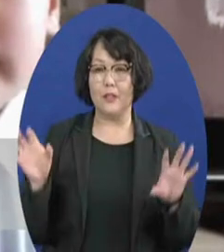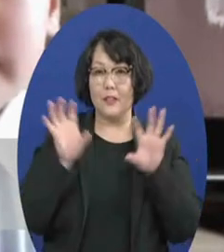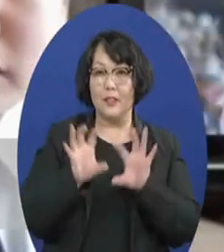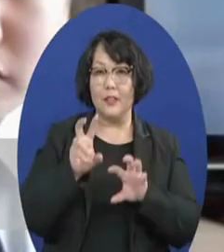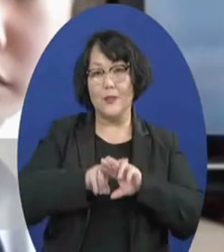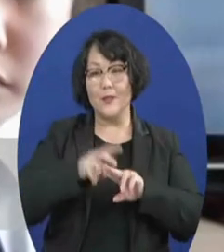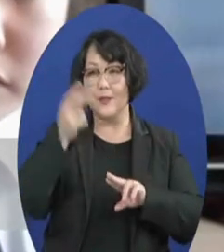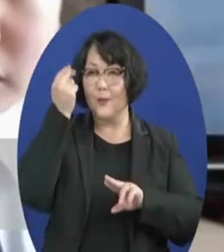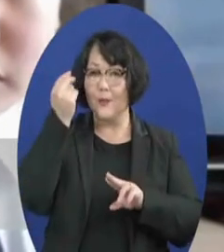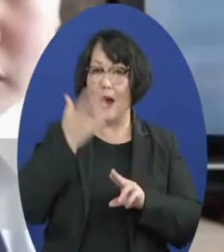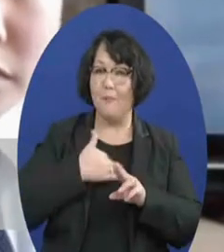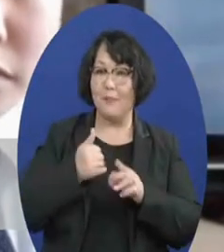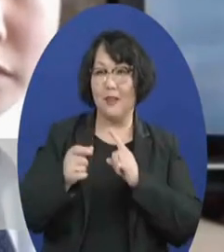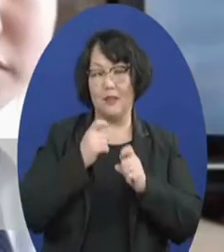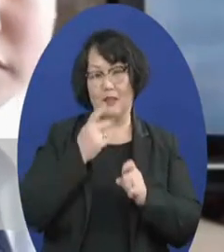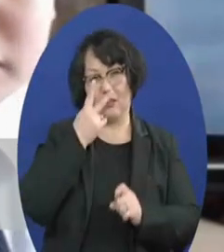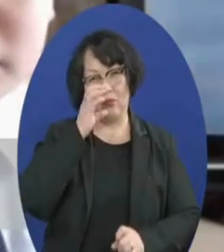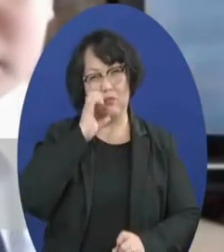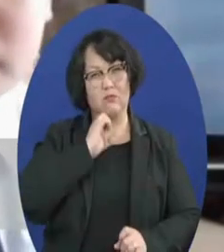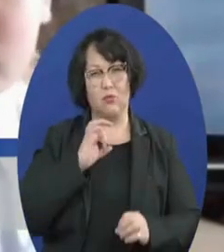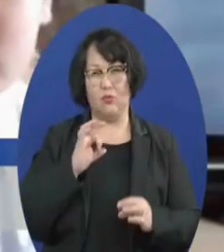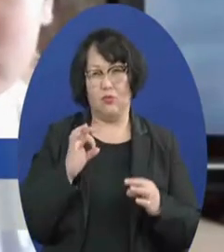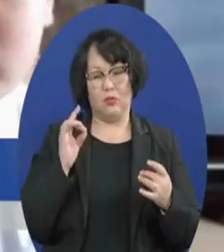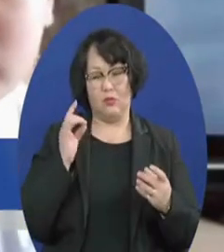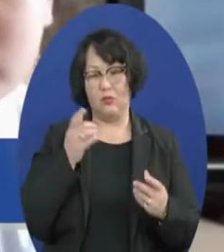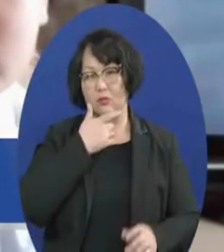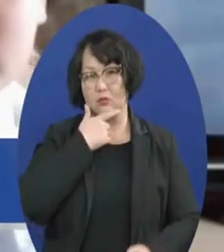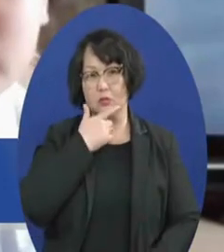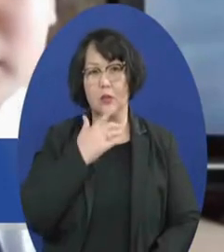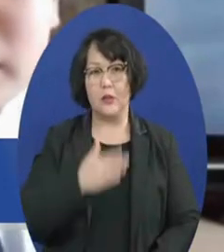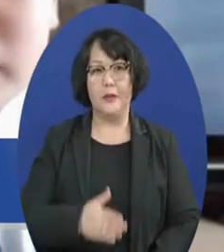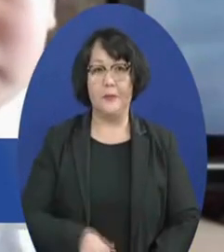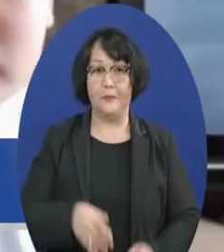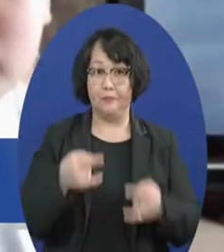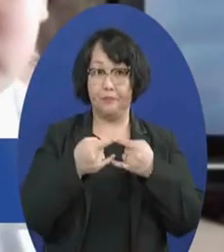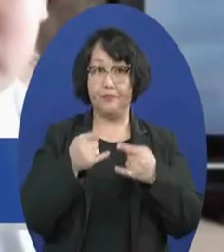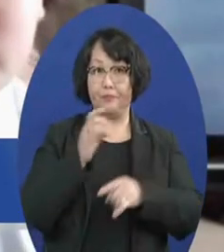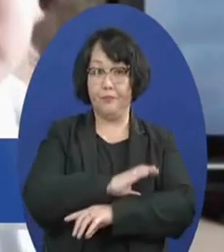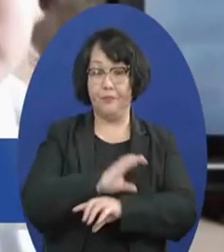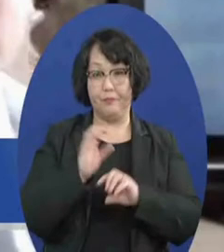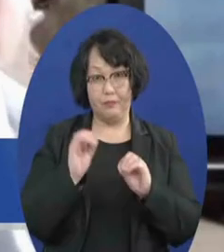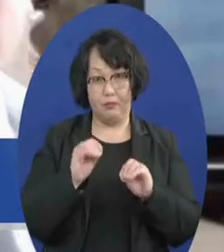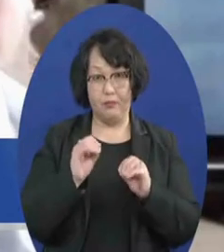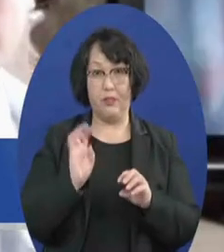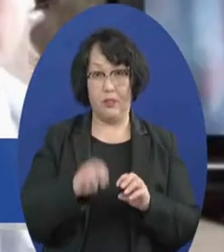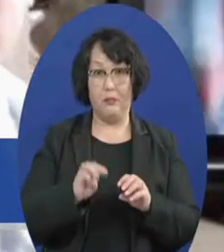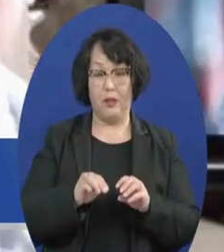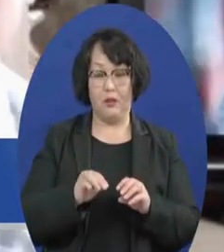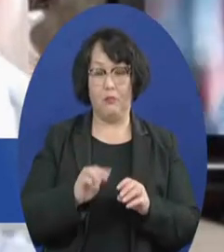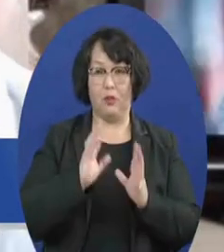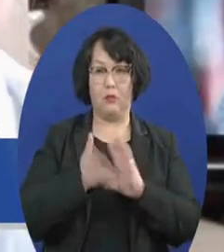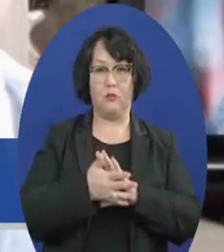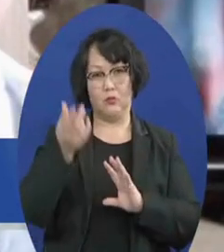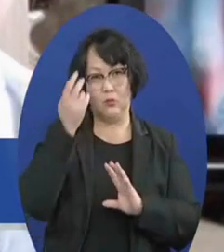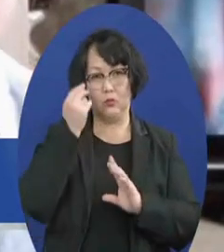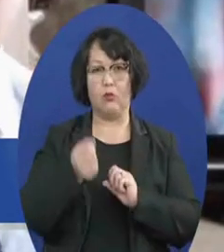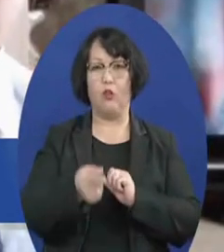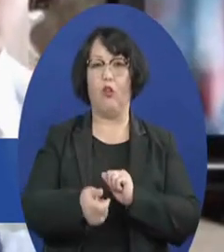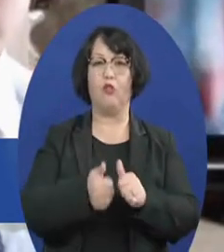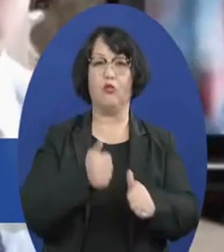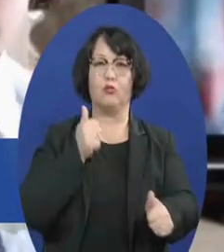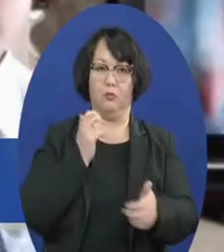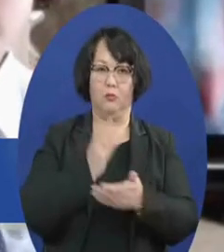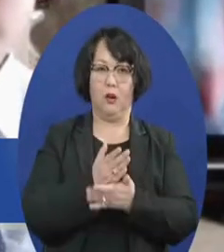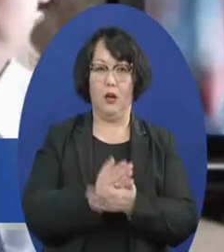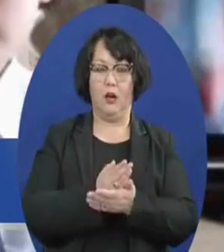сонирхолтой байсан л да. Энэ жил бол бүртээ ингээд тэлийн хичээл үзэж байгаа. Тийм болохоор хүүхдийн хоцрогдол бол угсаа их байгаа.